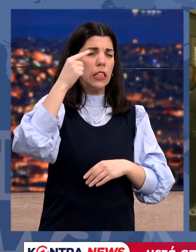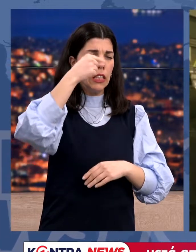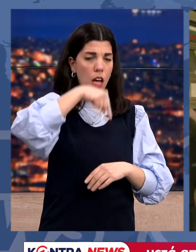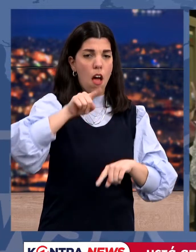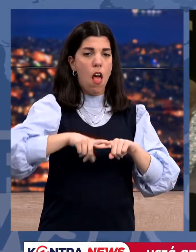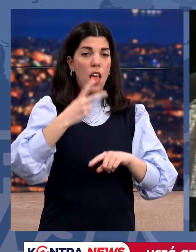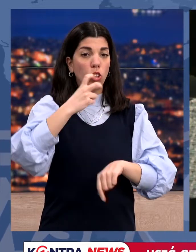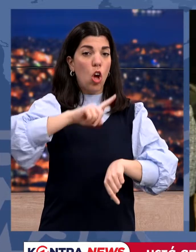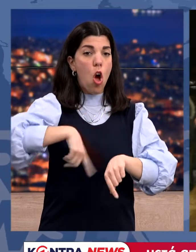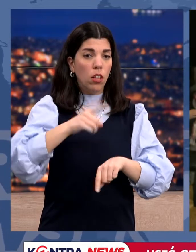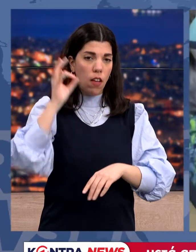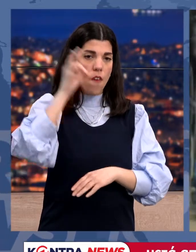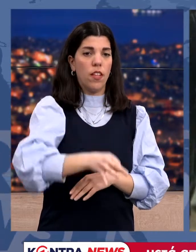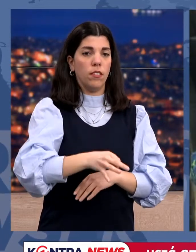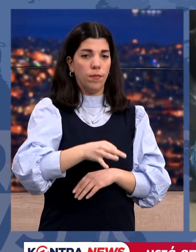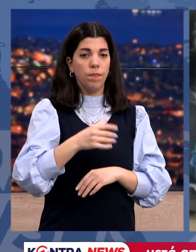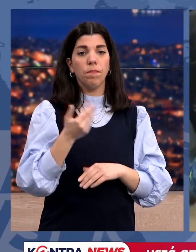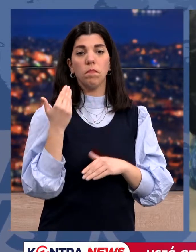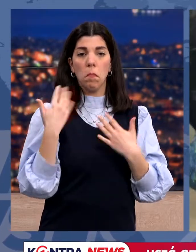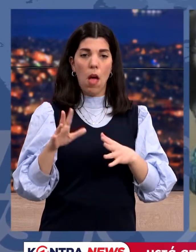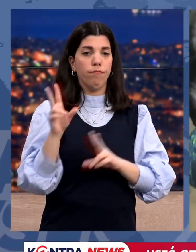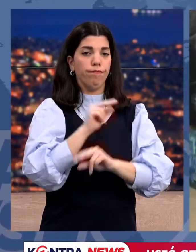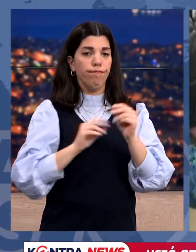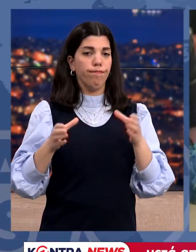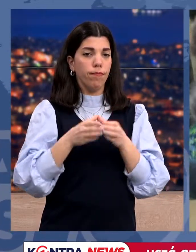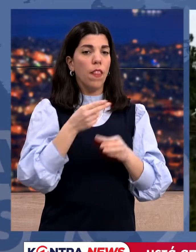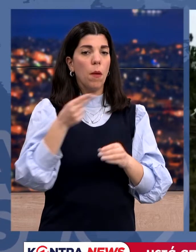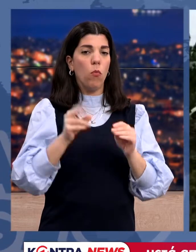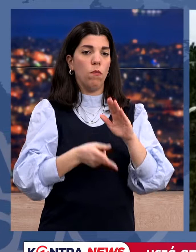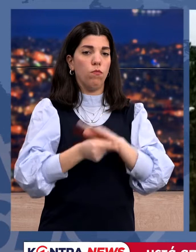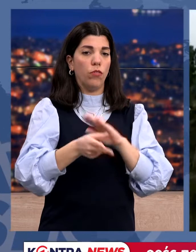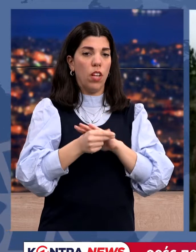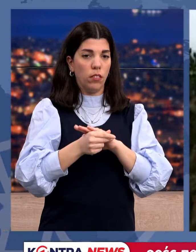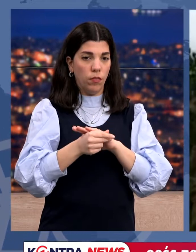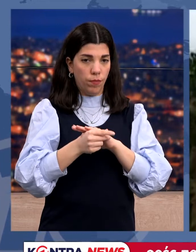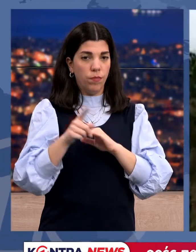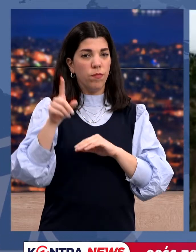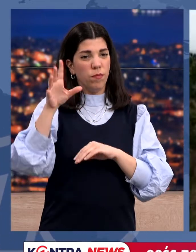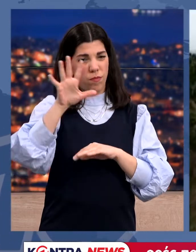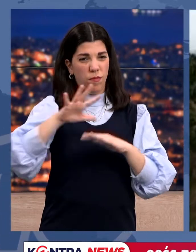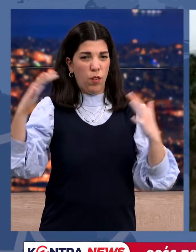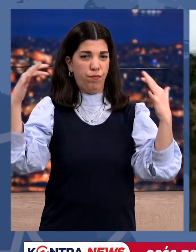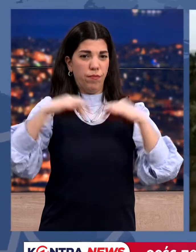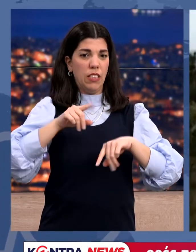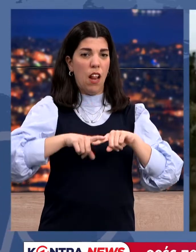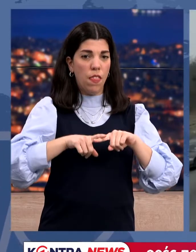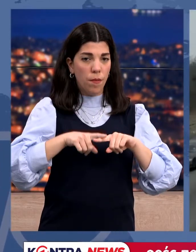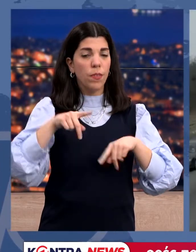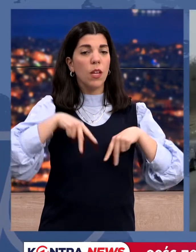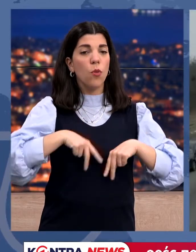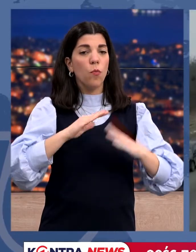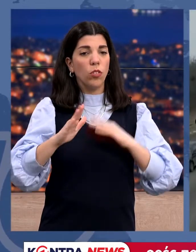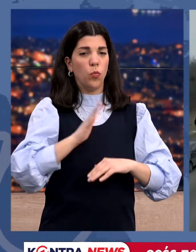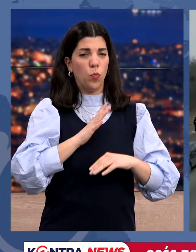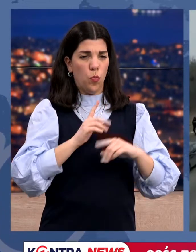20 ωρών έφτασαν τελικά στην ελλάδα νωρίτερα σύσκεψη με θέμα τις προσφυγικές ροές προς τη χώρα μας είχε ο υπουργός